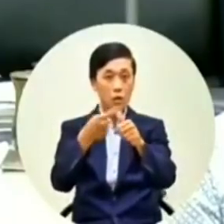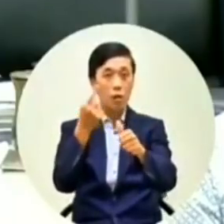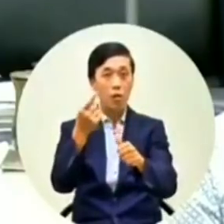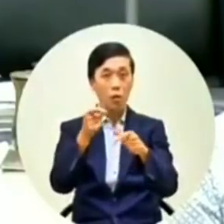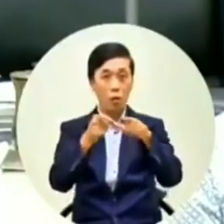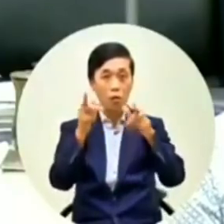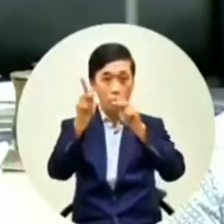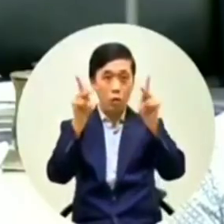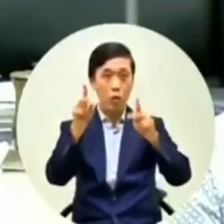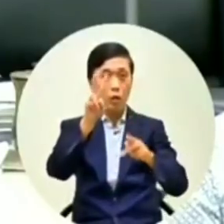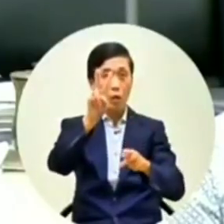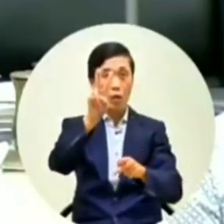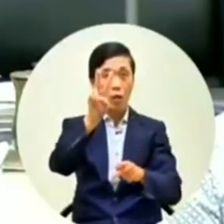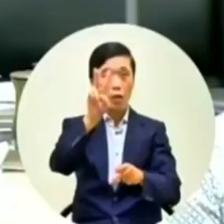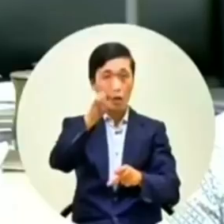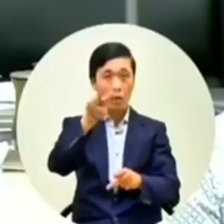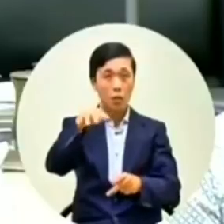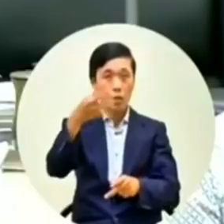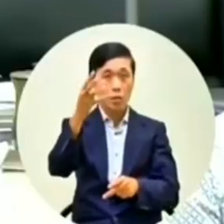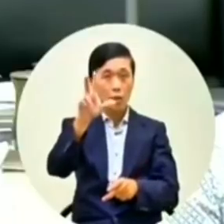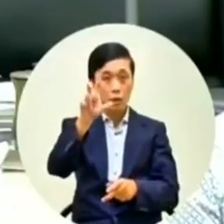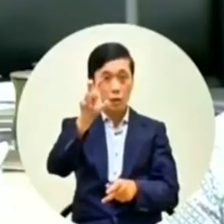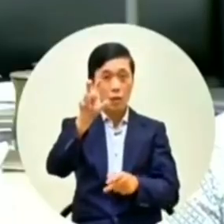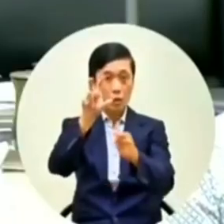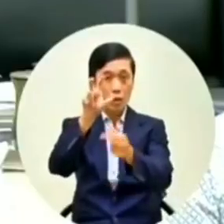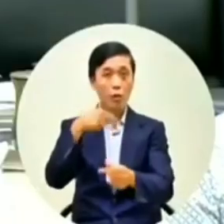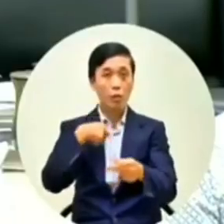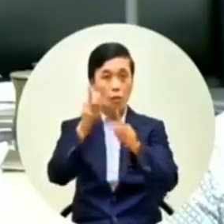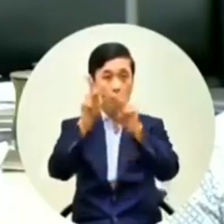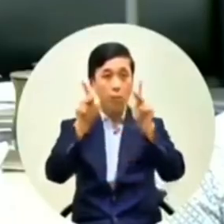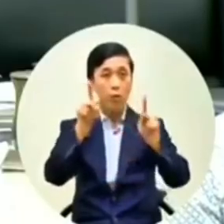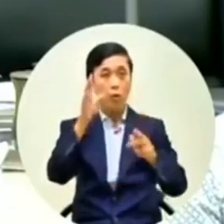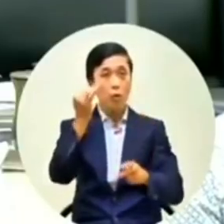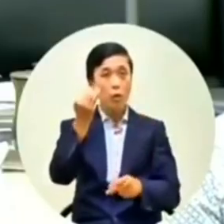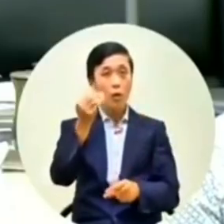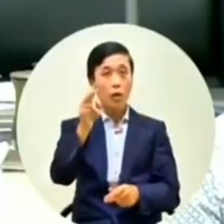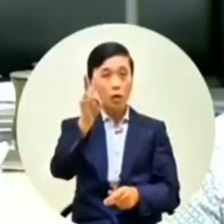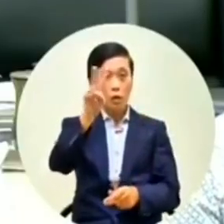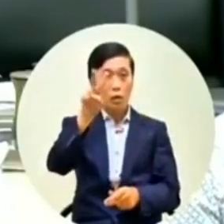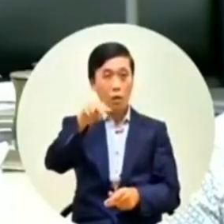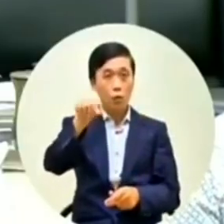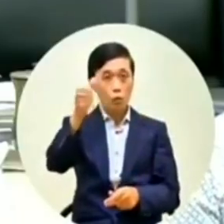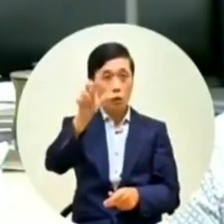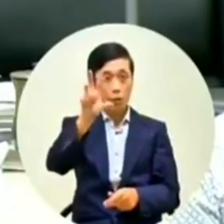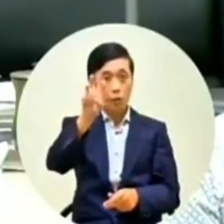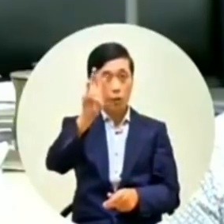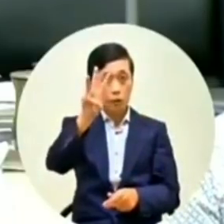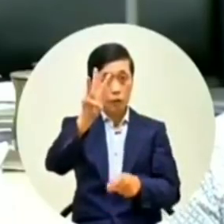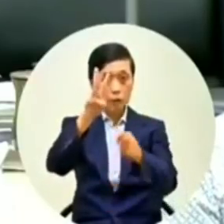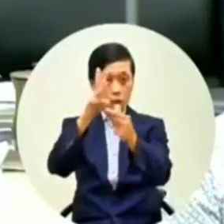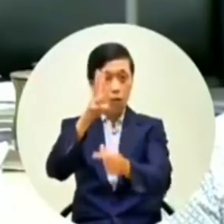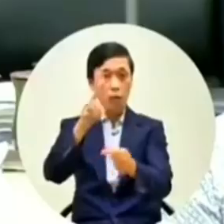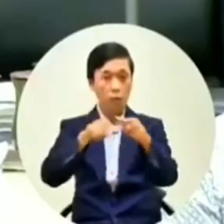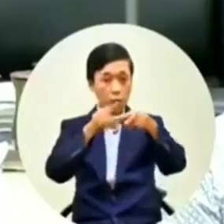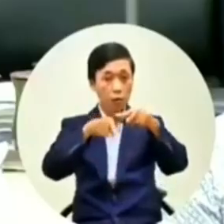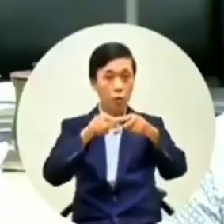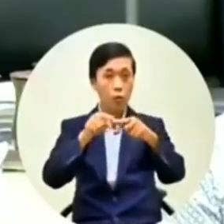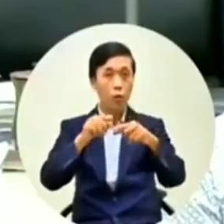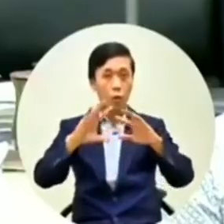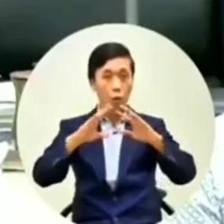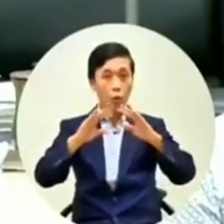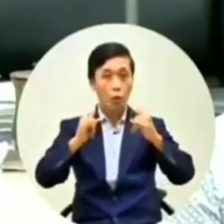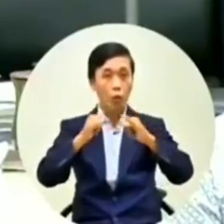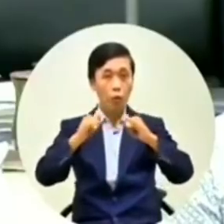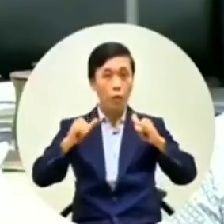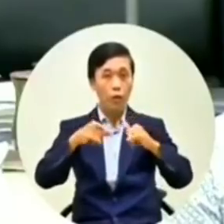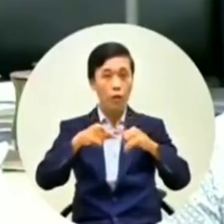达2477，刚刚说多少？我们举债多少？2583亿啊，2583亿，平均我们一个国人不敢